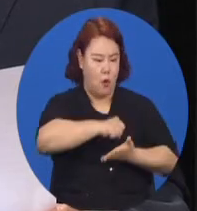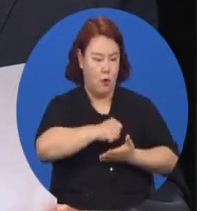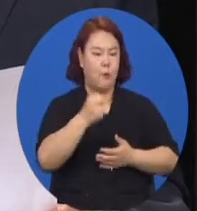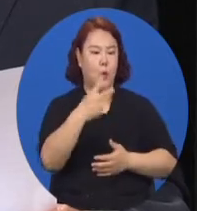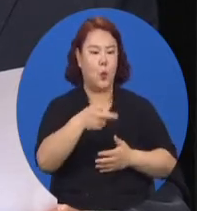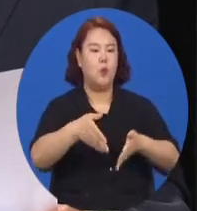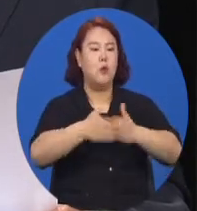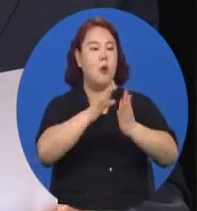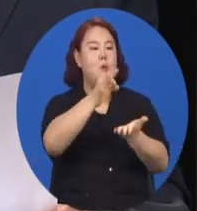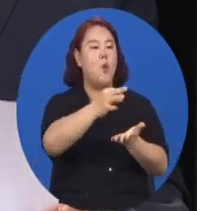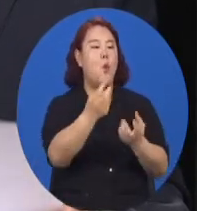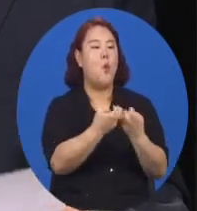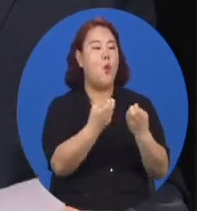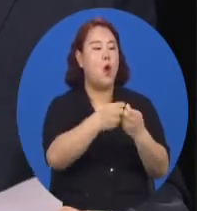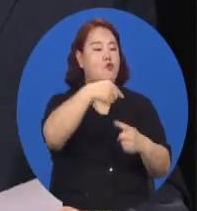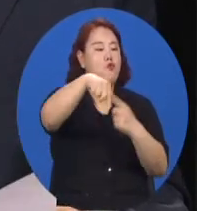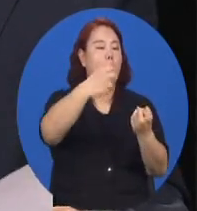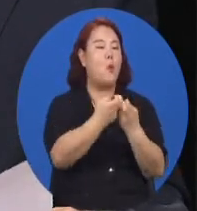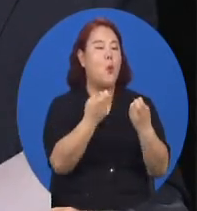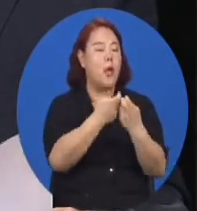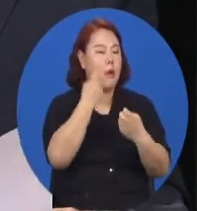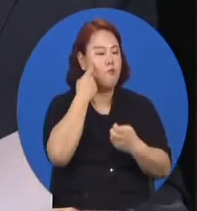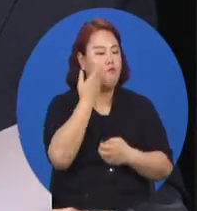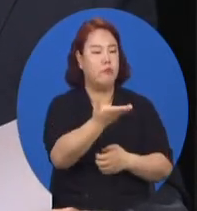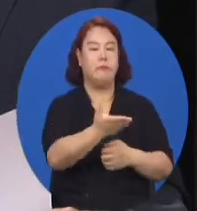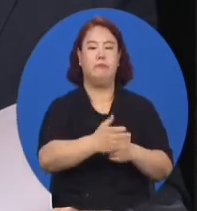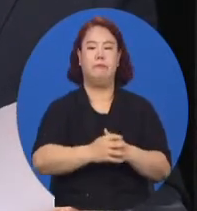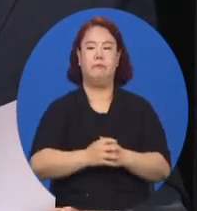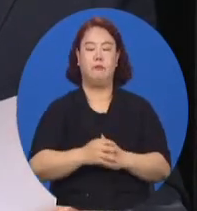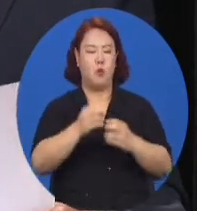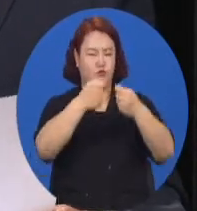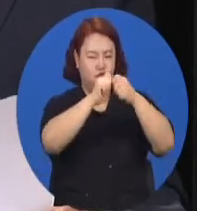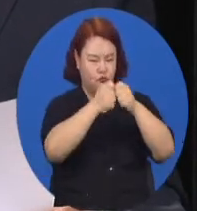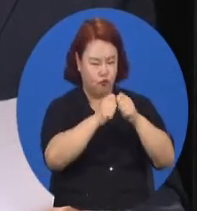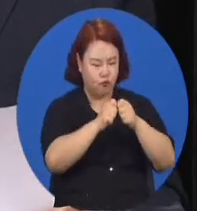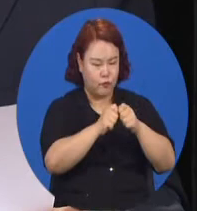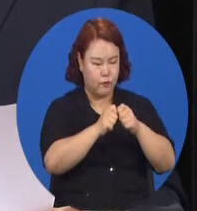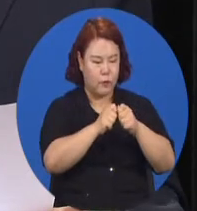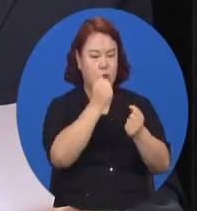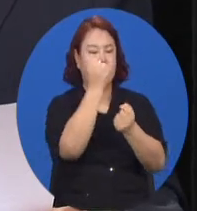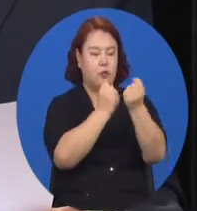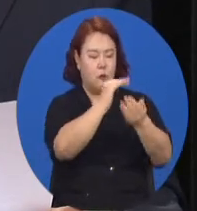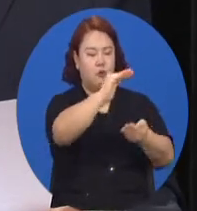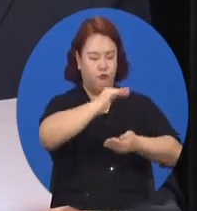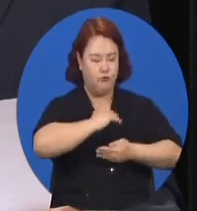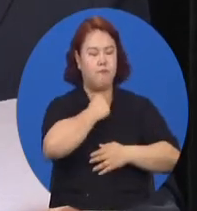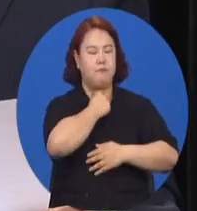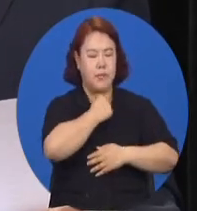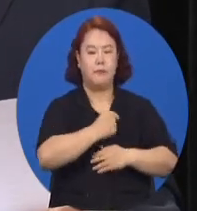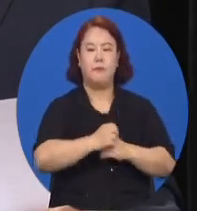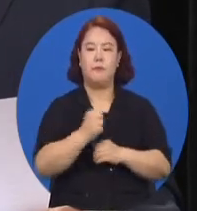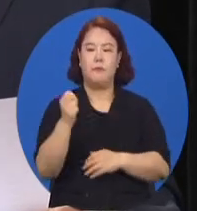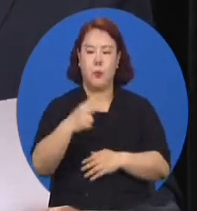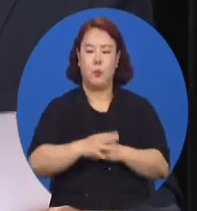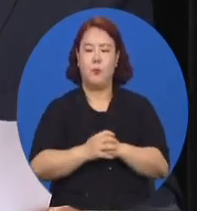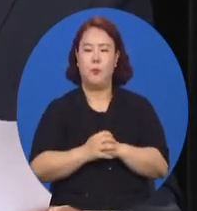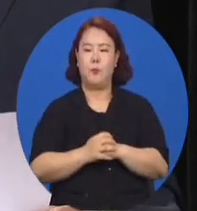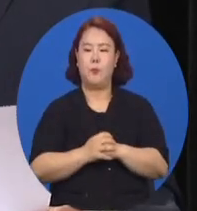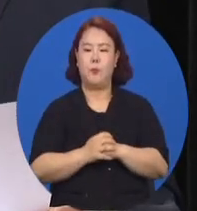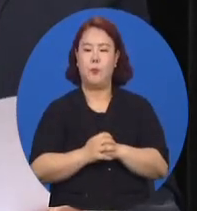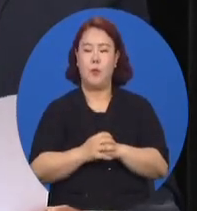설립 비용은 얼마나 되고 운영을 어떤 방법으로 할 것인지 좀 구체적으로 설명을 해 주시기 바라고 만약